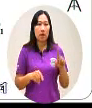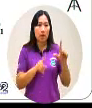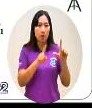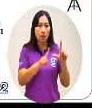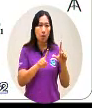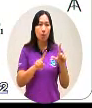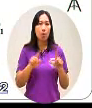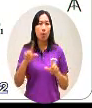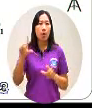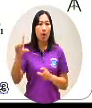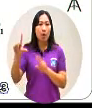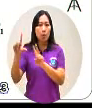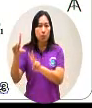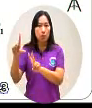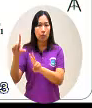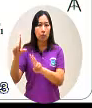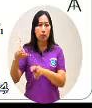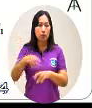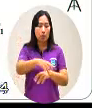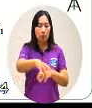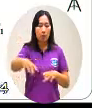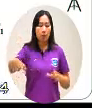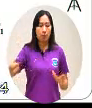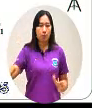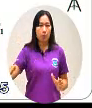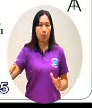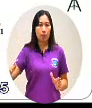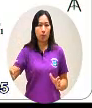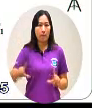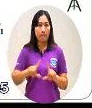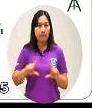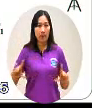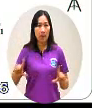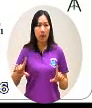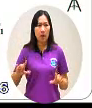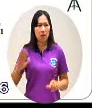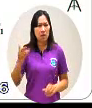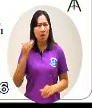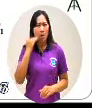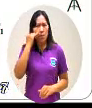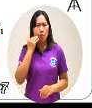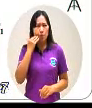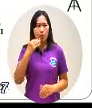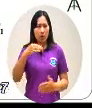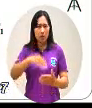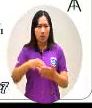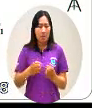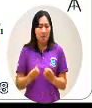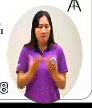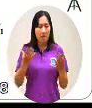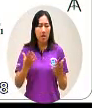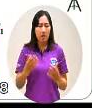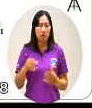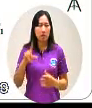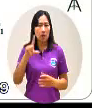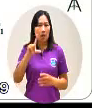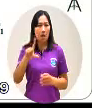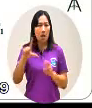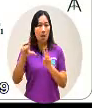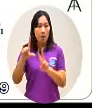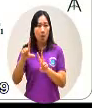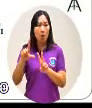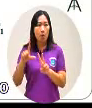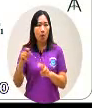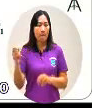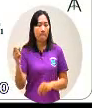大。假使伊那是伫这个 E 吼，伫内底这个 E 内底发生的 L2 的范围一定大于 L1， 所以讲伊伫是上